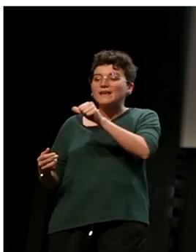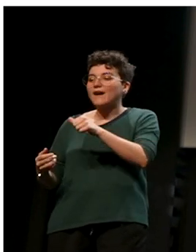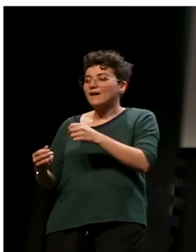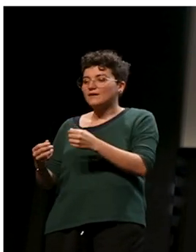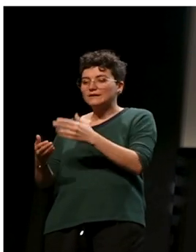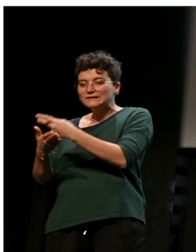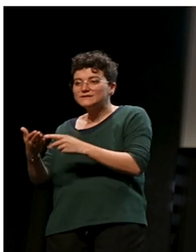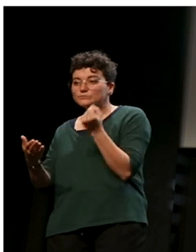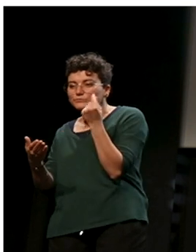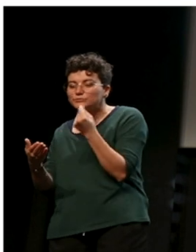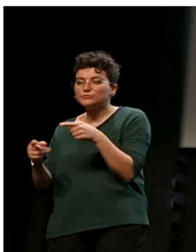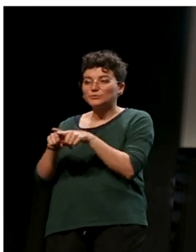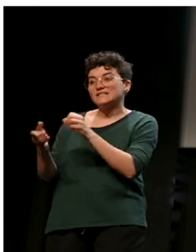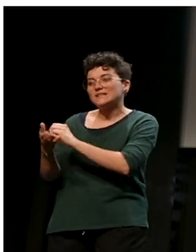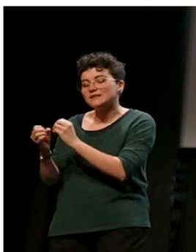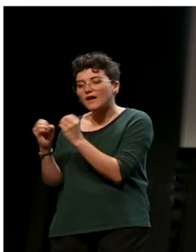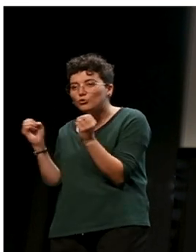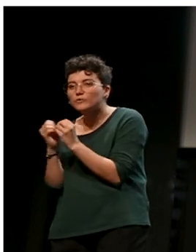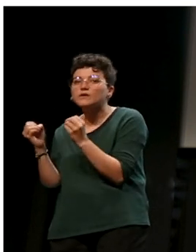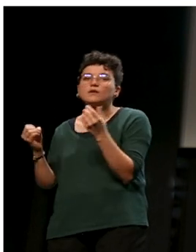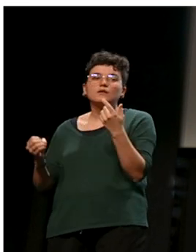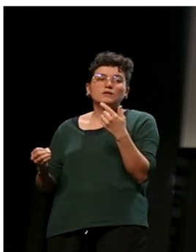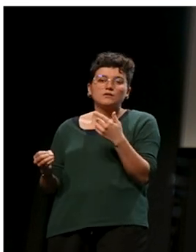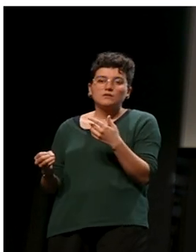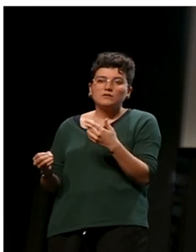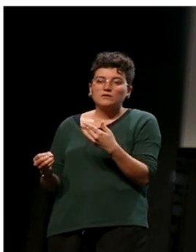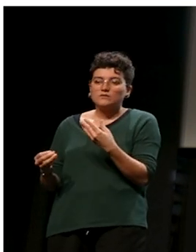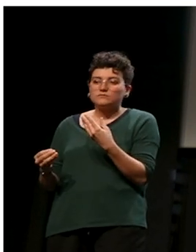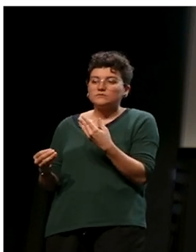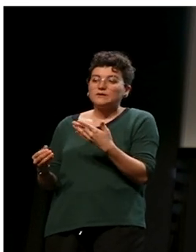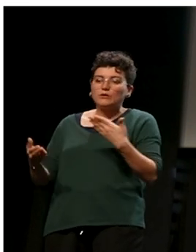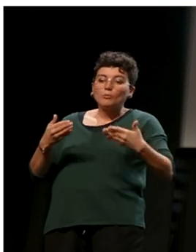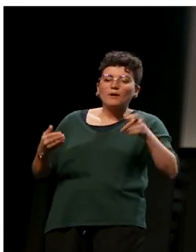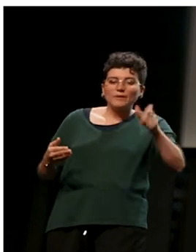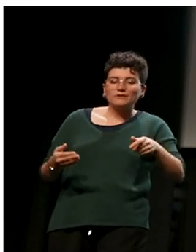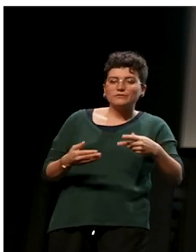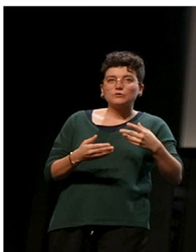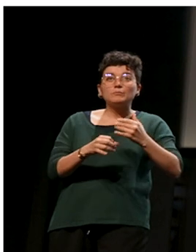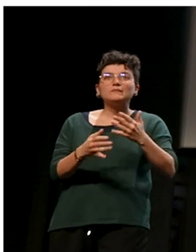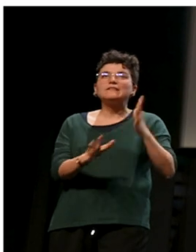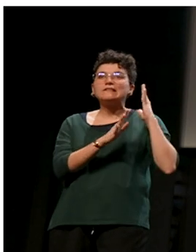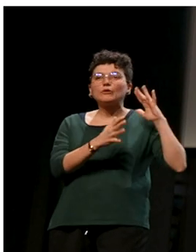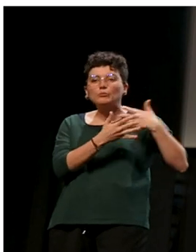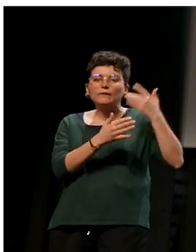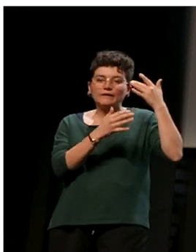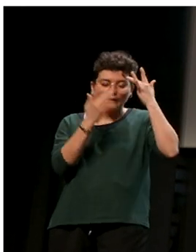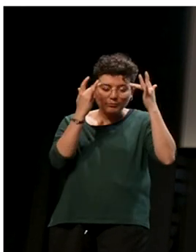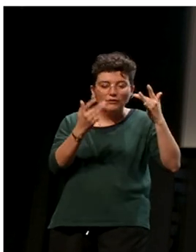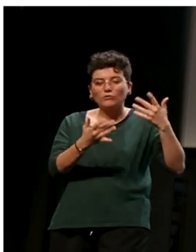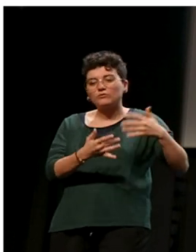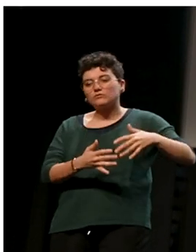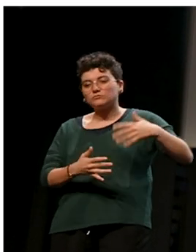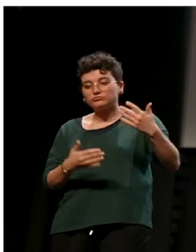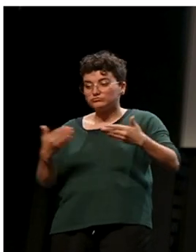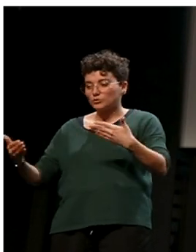faudrait une semaine pour le faire et puis elle le fait en 20 secondes et puis le prof rajoute ouais puis en plus 10 ans d'expérience pour faire ça. Donc là c'est qu'est-ce que je fais? Donc là c'est l'idée, c'est le